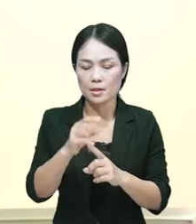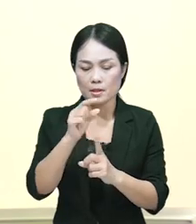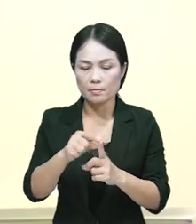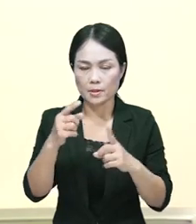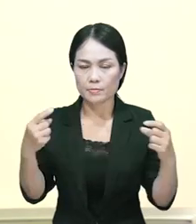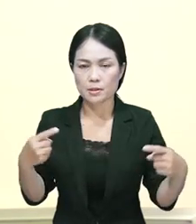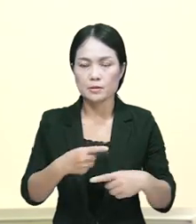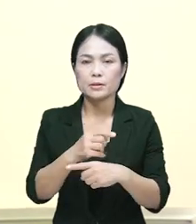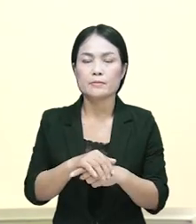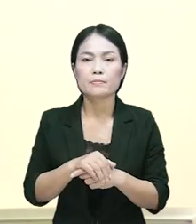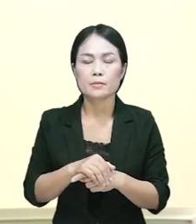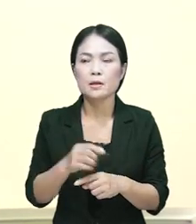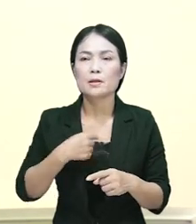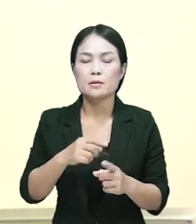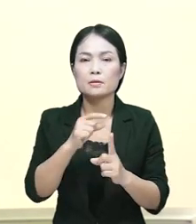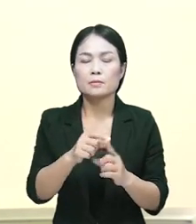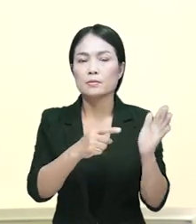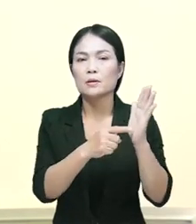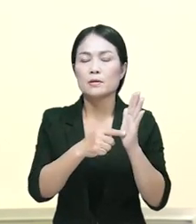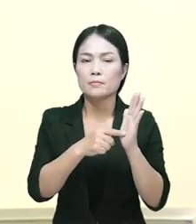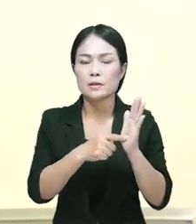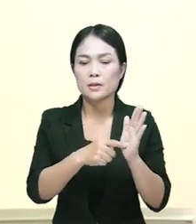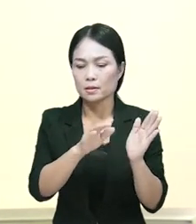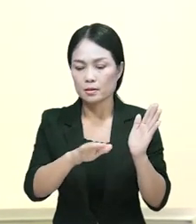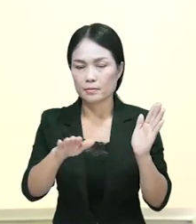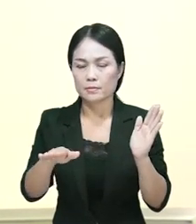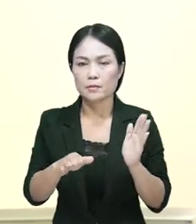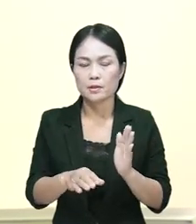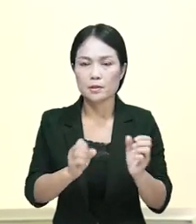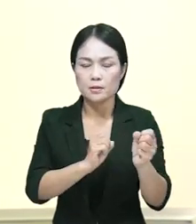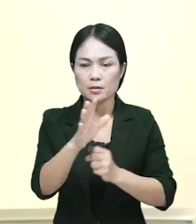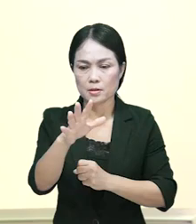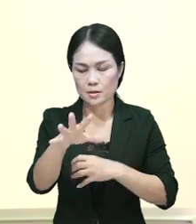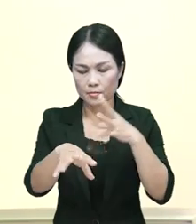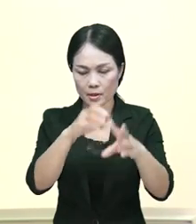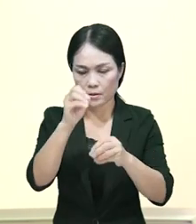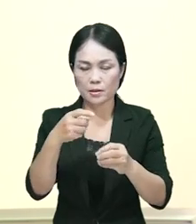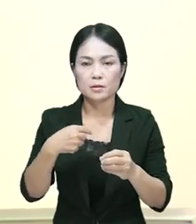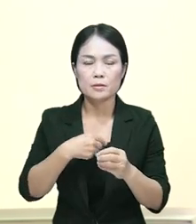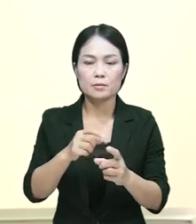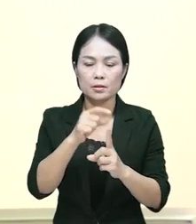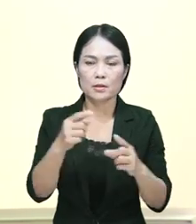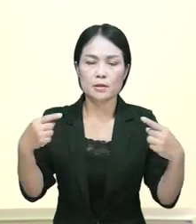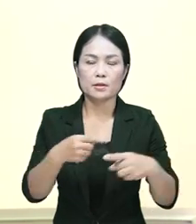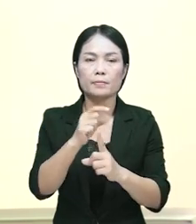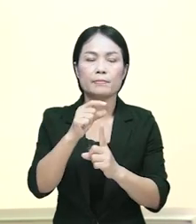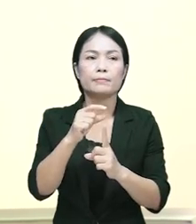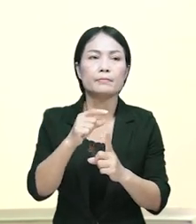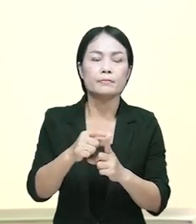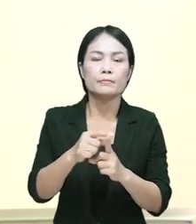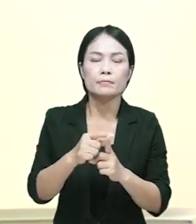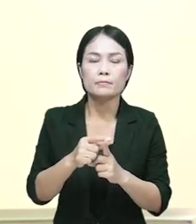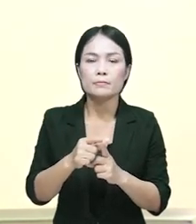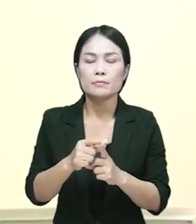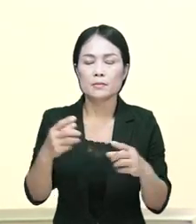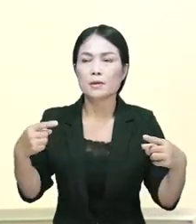នណាអញ្ចឹងតើអ្នកគ្រូមានពាក្យអីបង្ហាញកូនខ្លះពាក្យផ្ទុយតោះចាប់តាមរៀនជាមួយអ្នកគ្រូកូនពាក្យផ្ទុយជាមួយនឹងពាក្យ